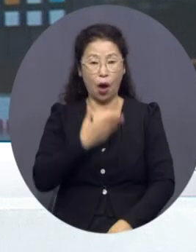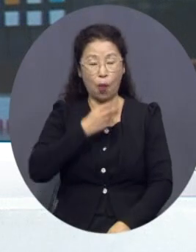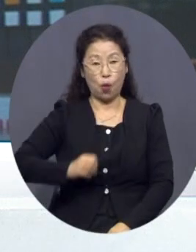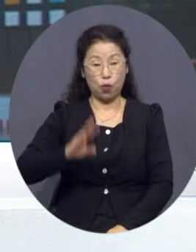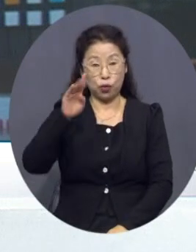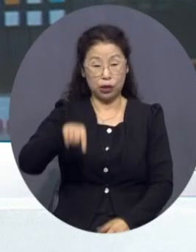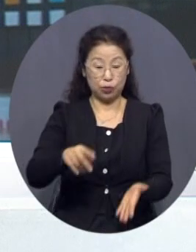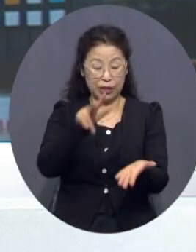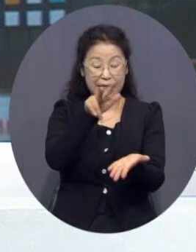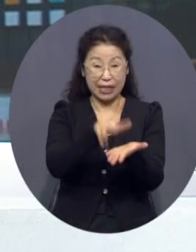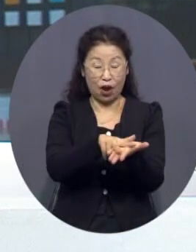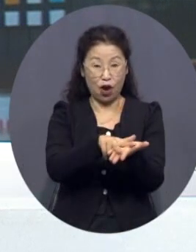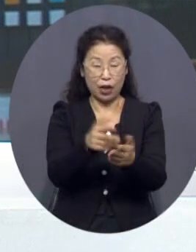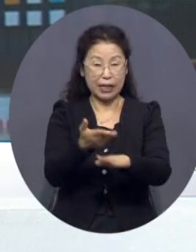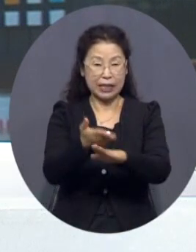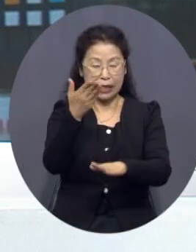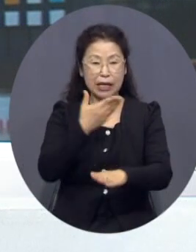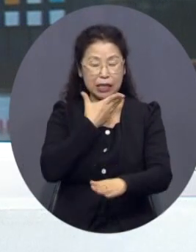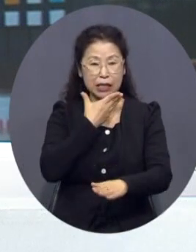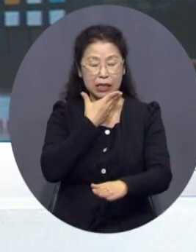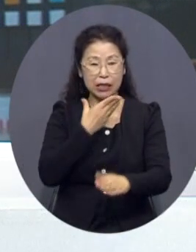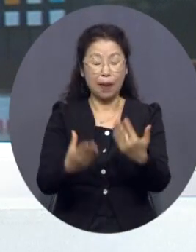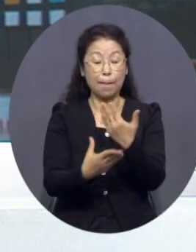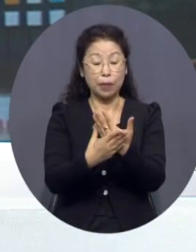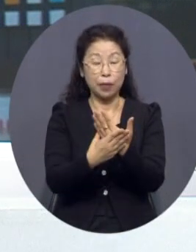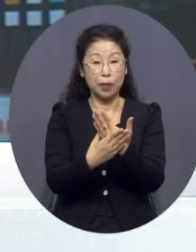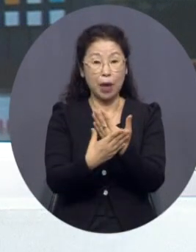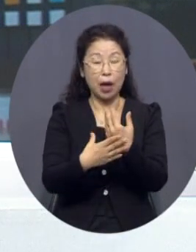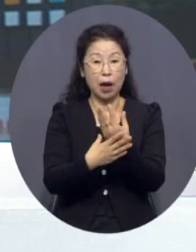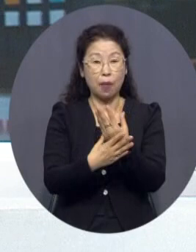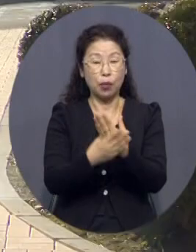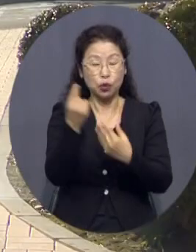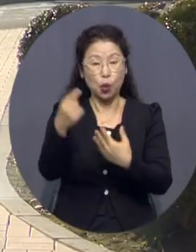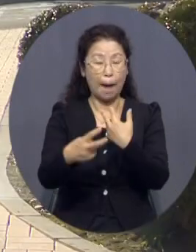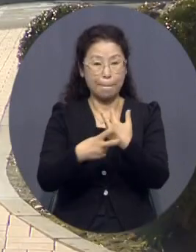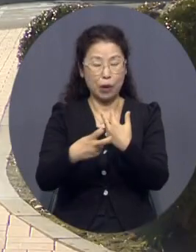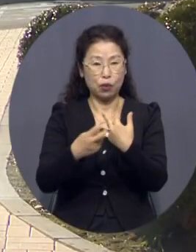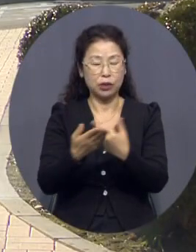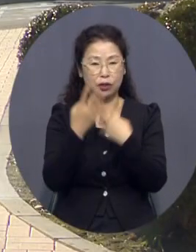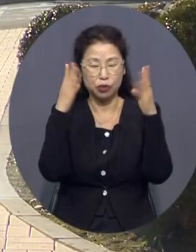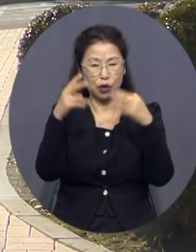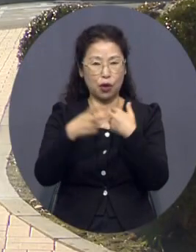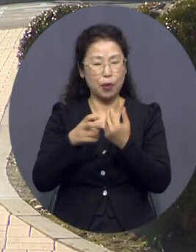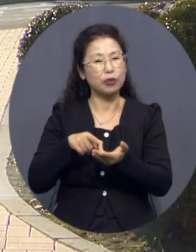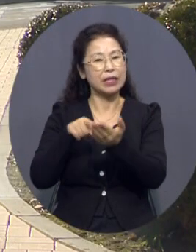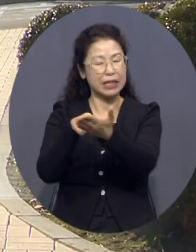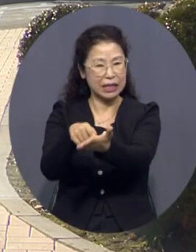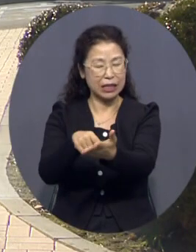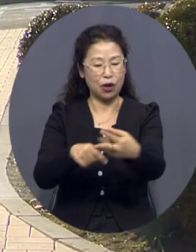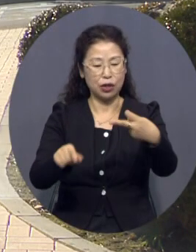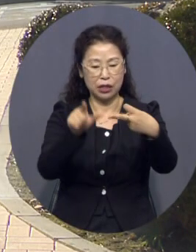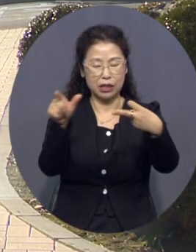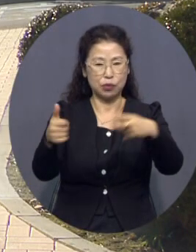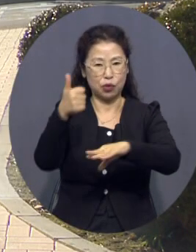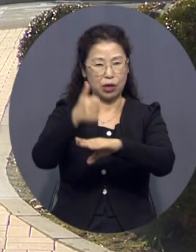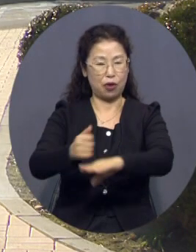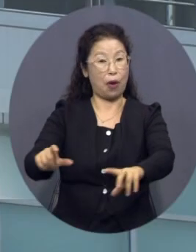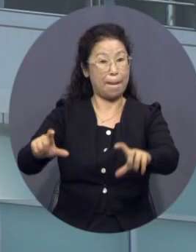보건복지부가 지정하는 상급종합병원에 제주대병원이 신청한 가운데 오는 12월 최종 결과가 나올